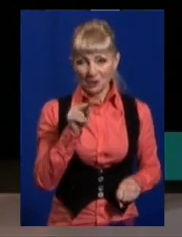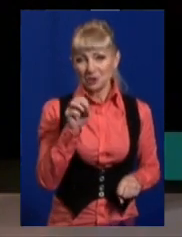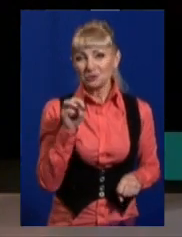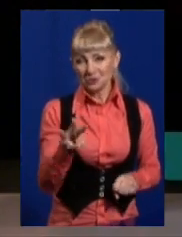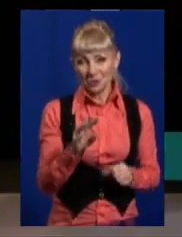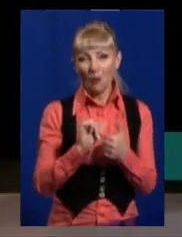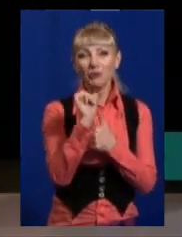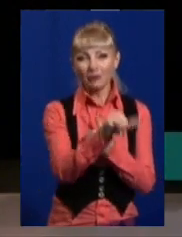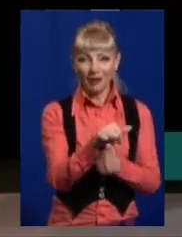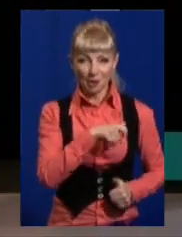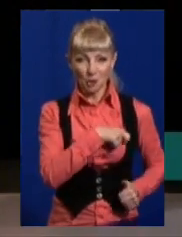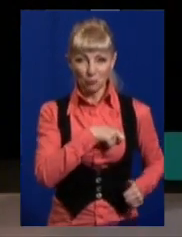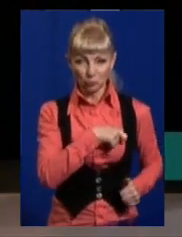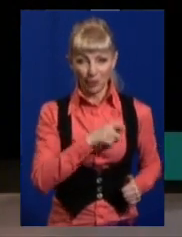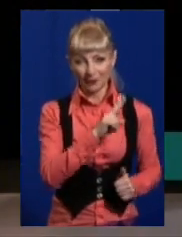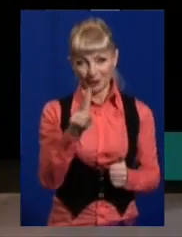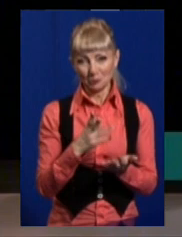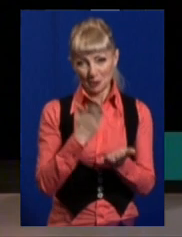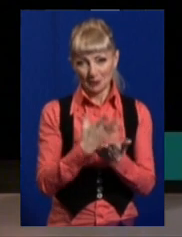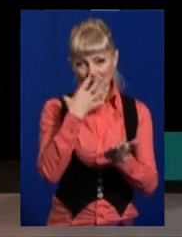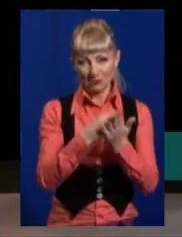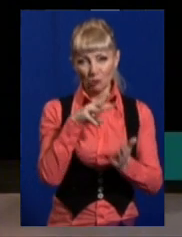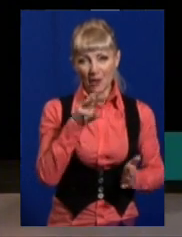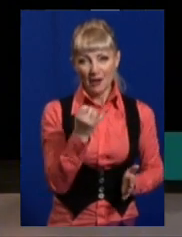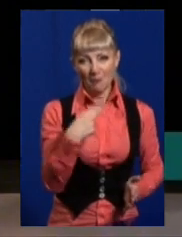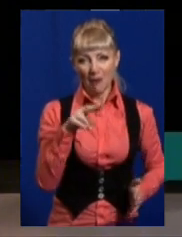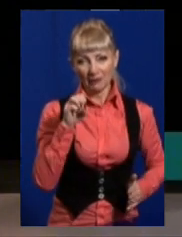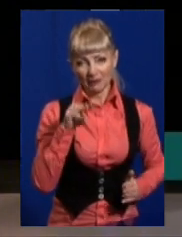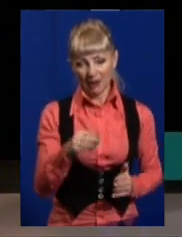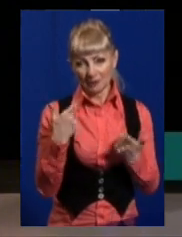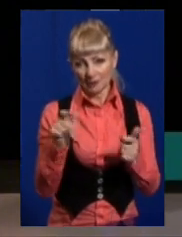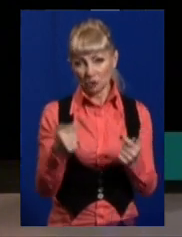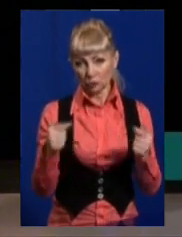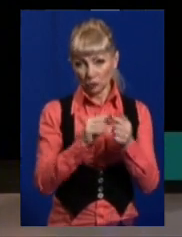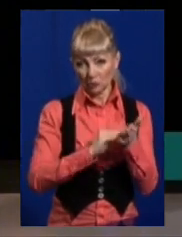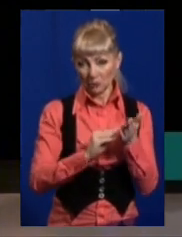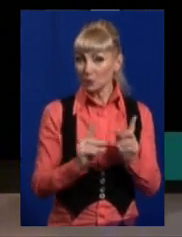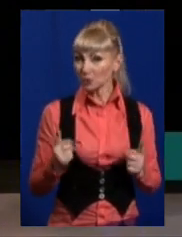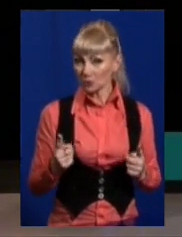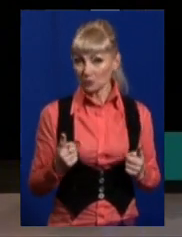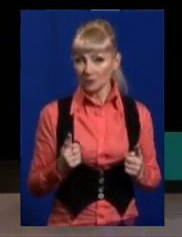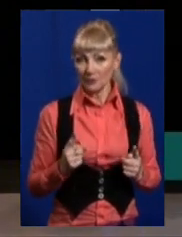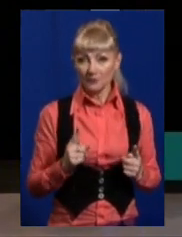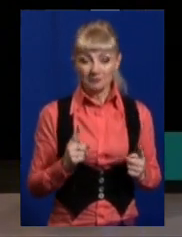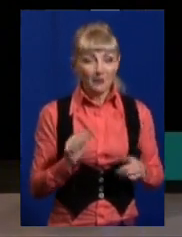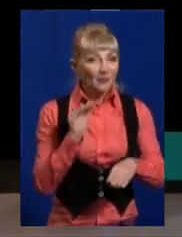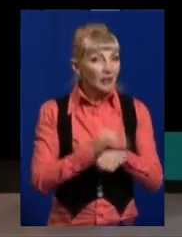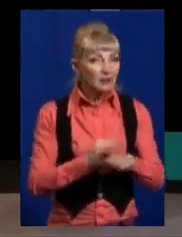окремий депутат, який досі має свій мандат, який чітко прописаний. Чому? Фактично, нічого